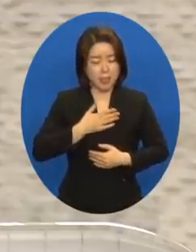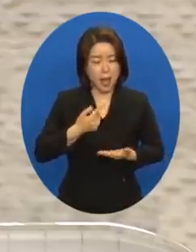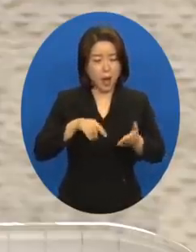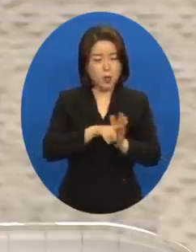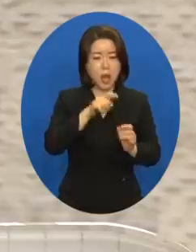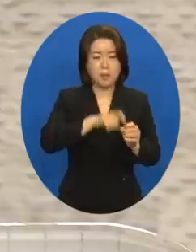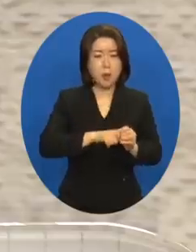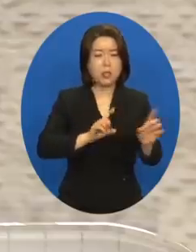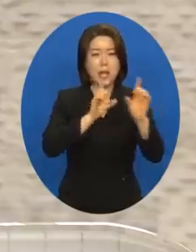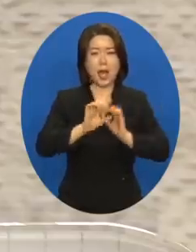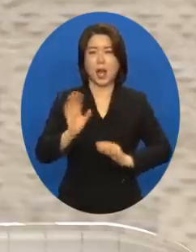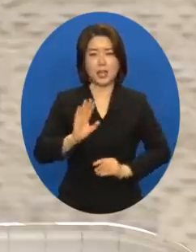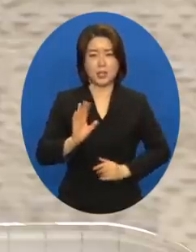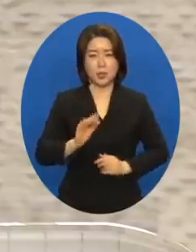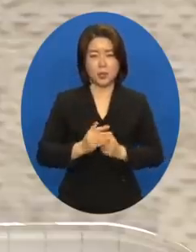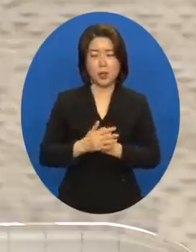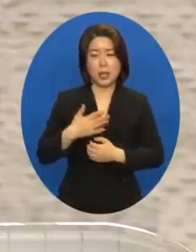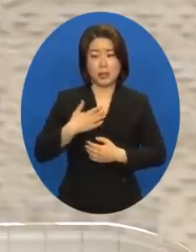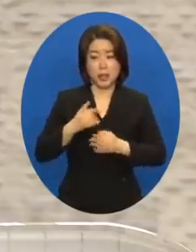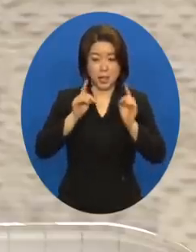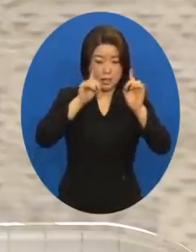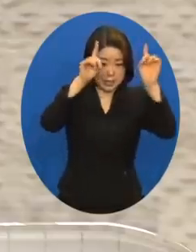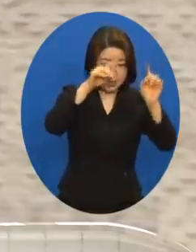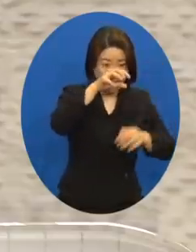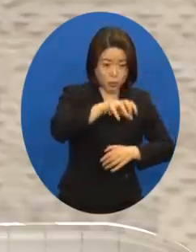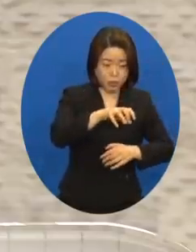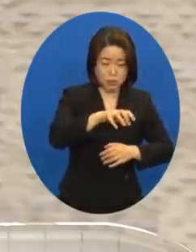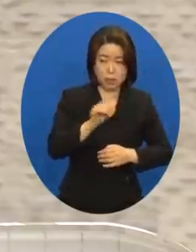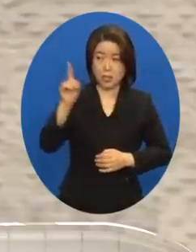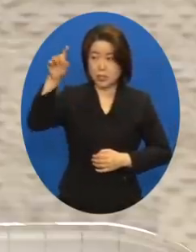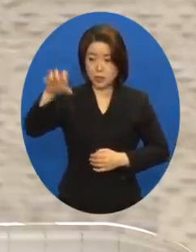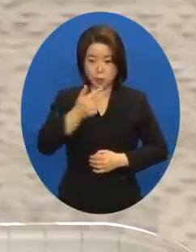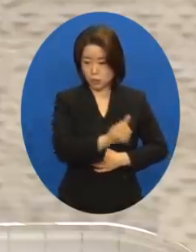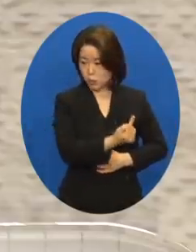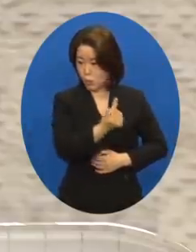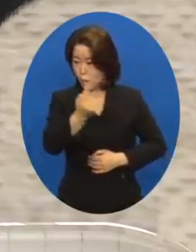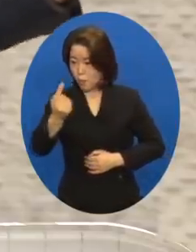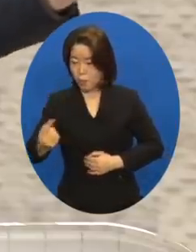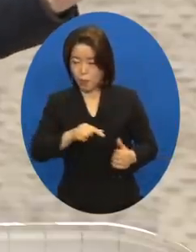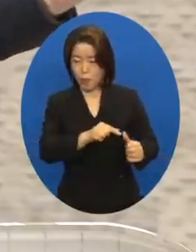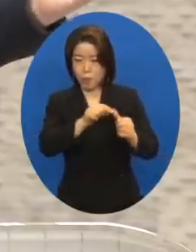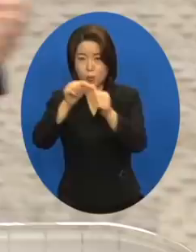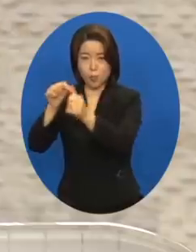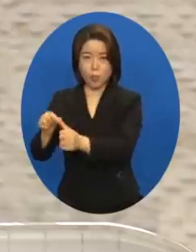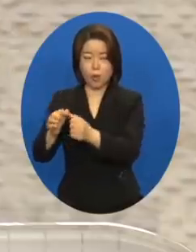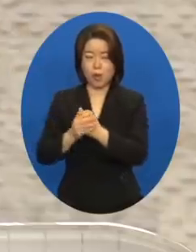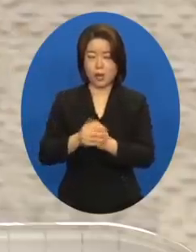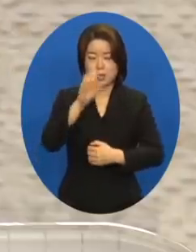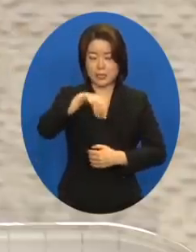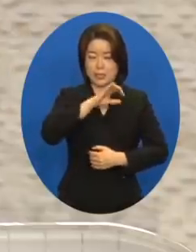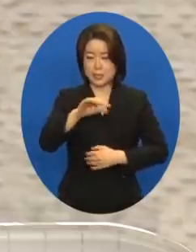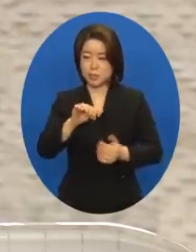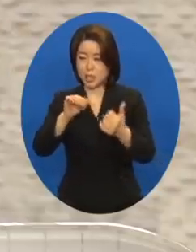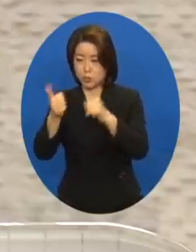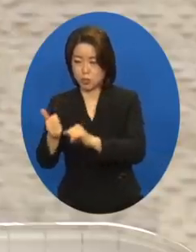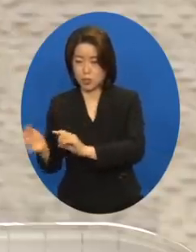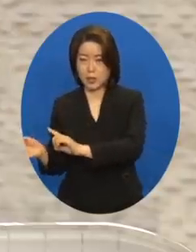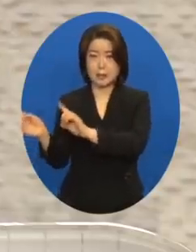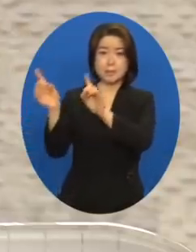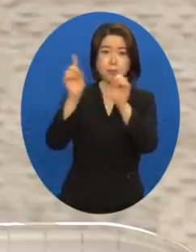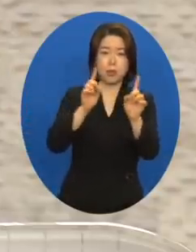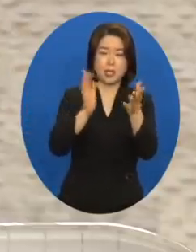않고 나를 기옥 에서 천국으로 구원하시려고 십자가에 죽으셨다 가 부안 하신